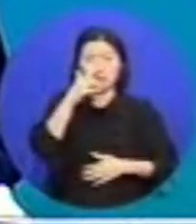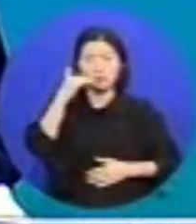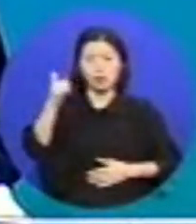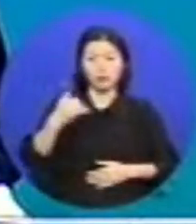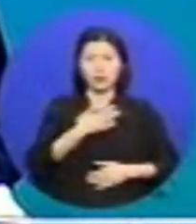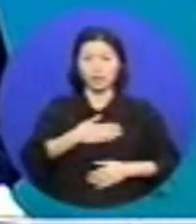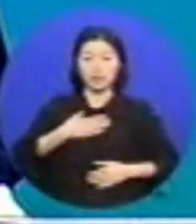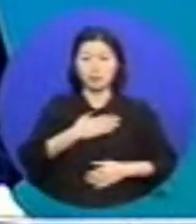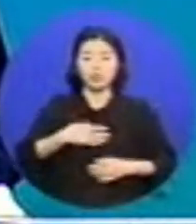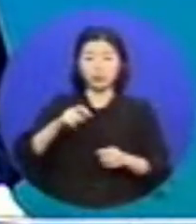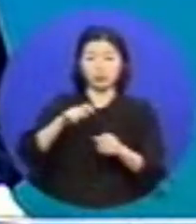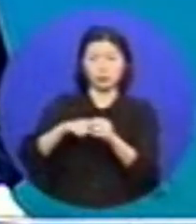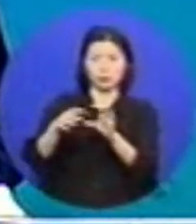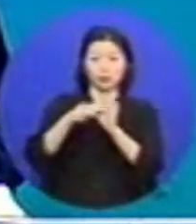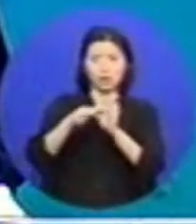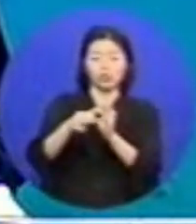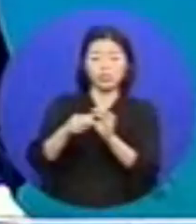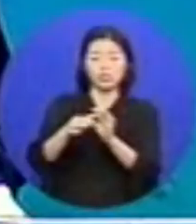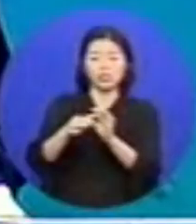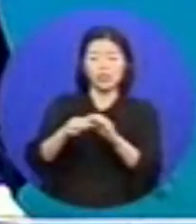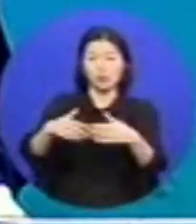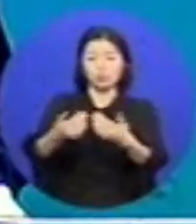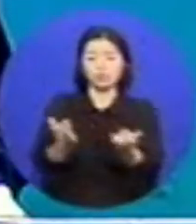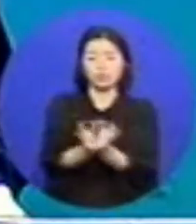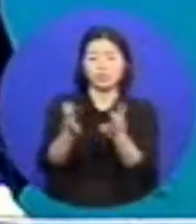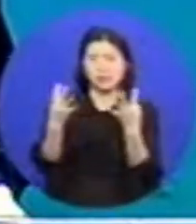있는 가능성이 많기 때문입니다.